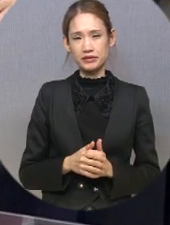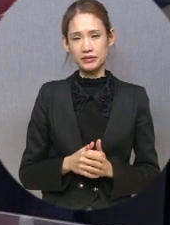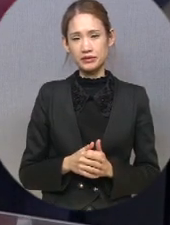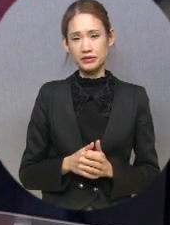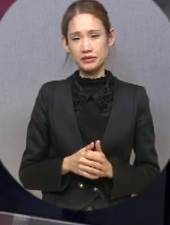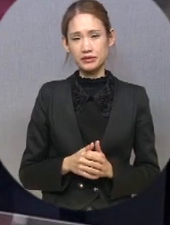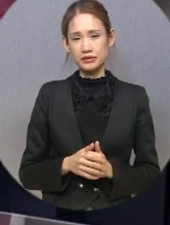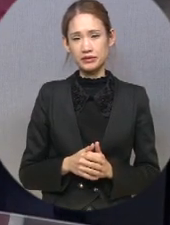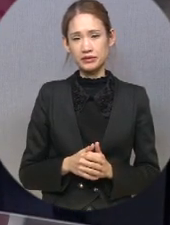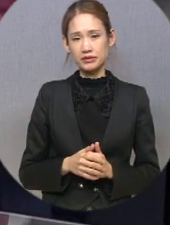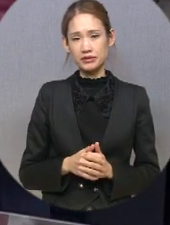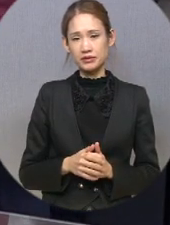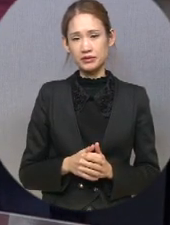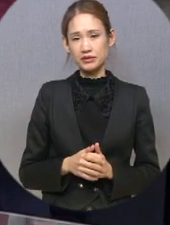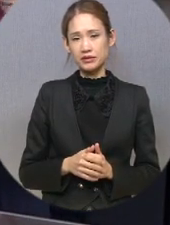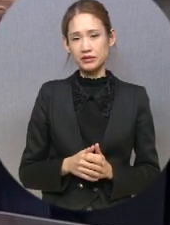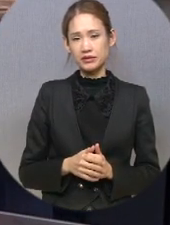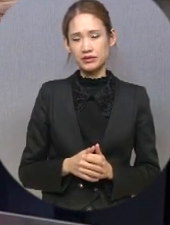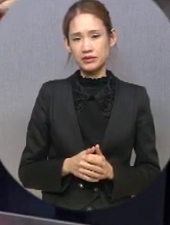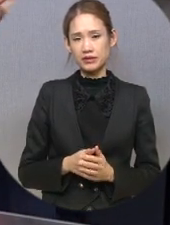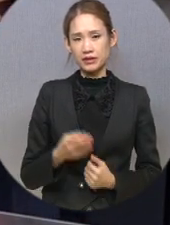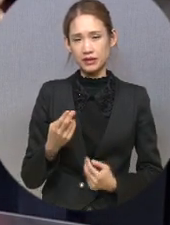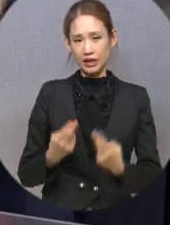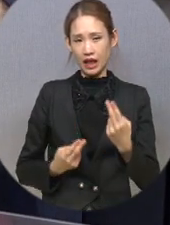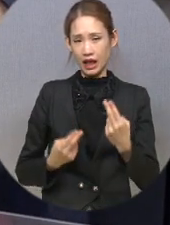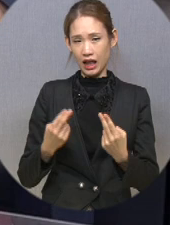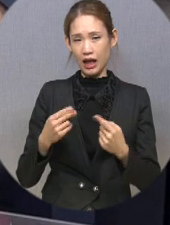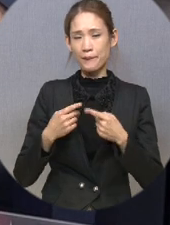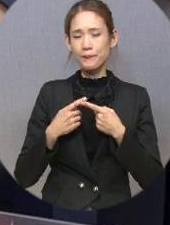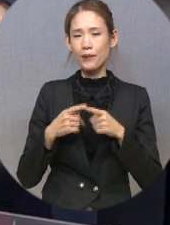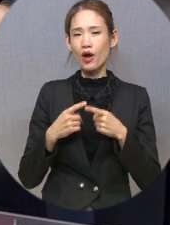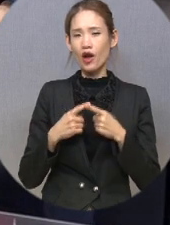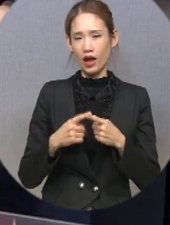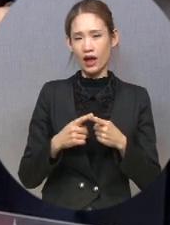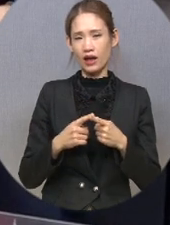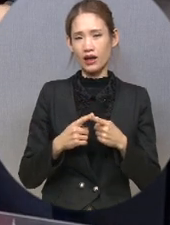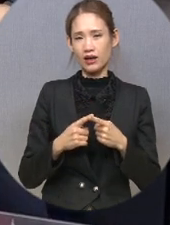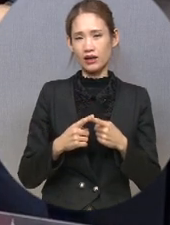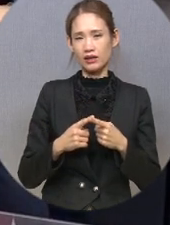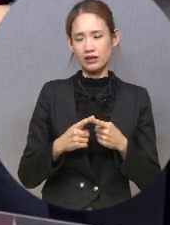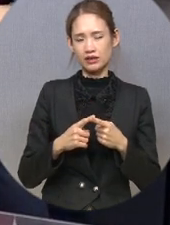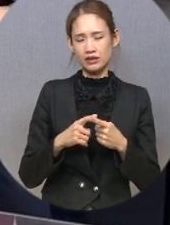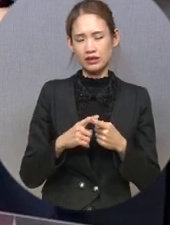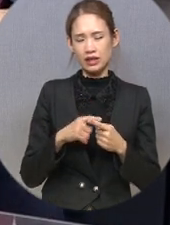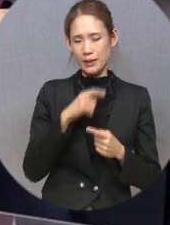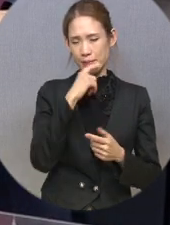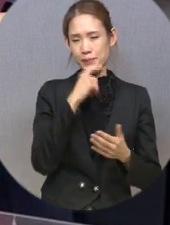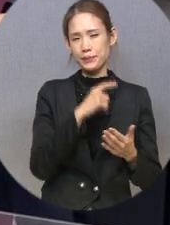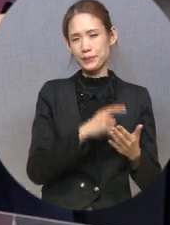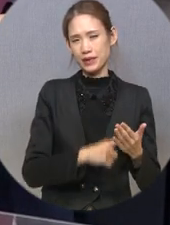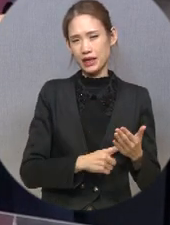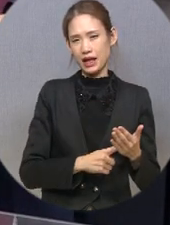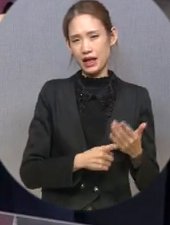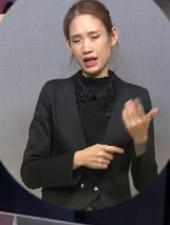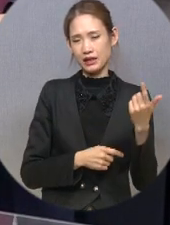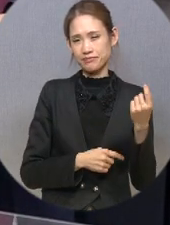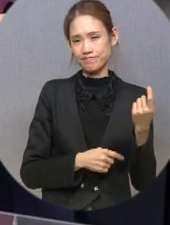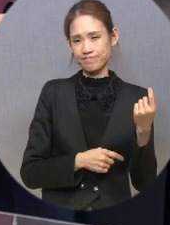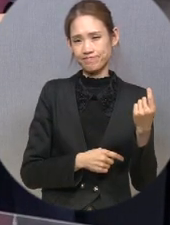소위 그 상대 평가의 전 병폐라고 보는 거지요. 그래서 수학을,